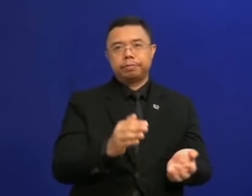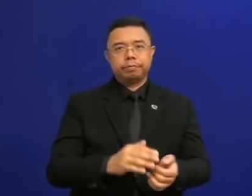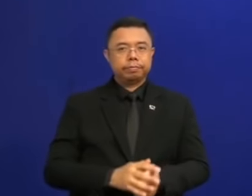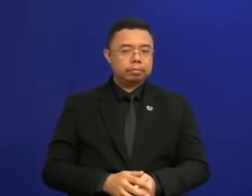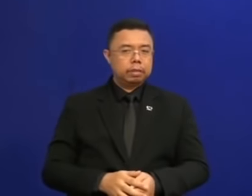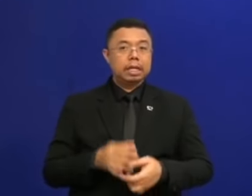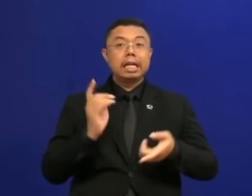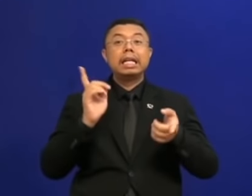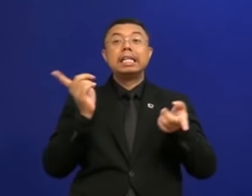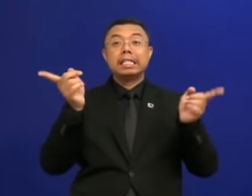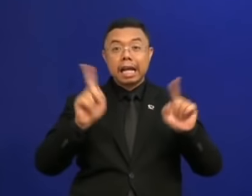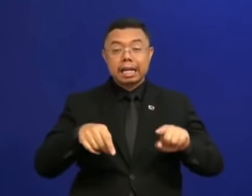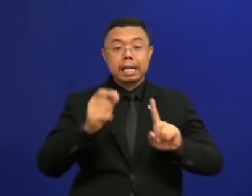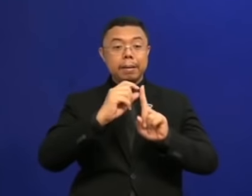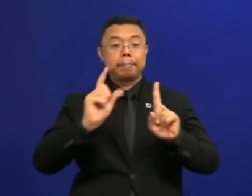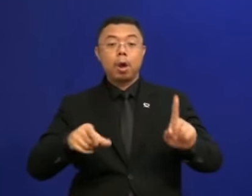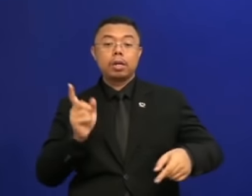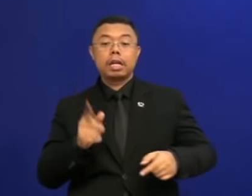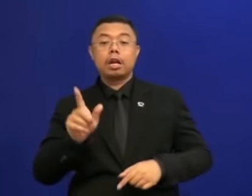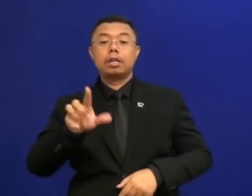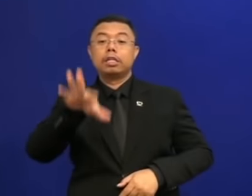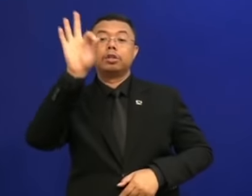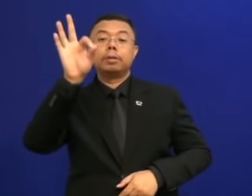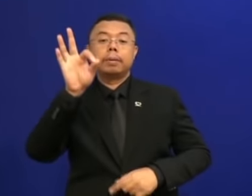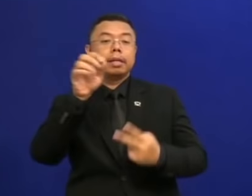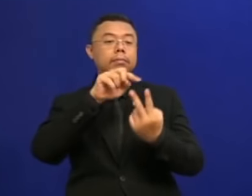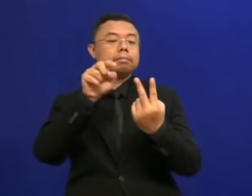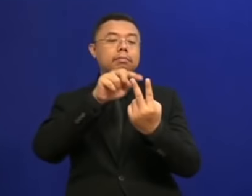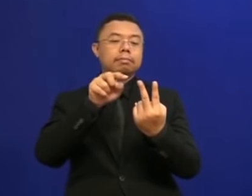Jadi kalau disuruh memilih apakah